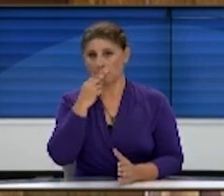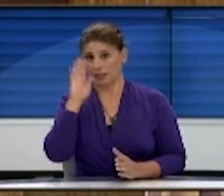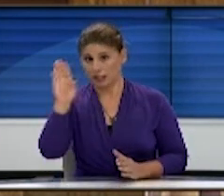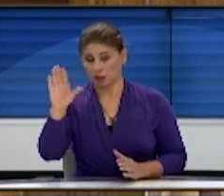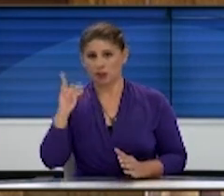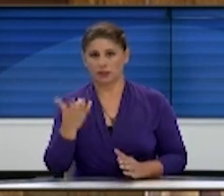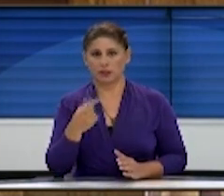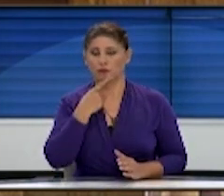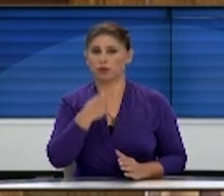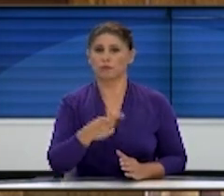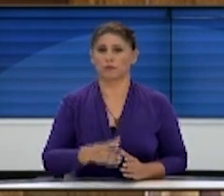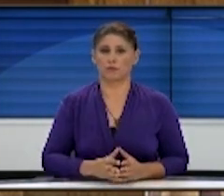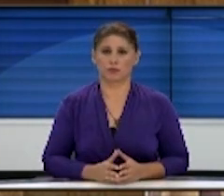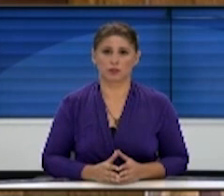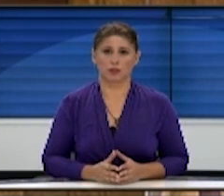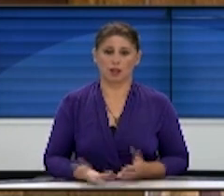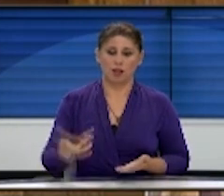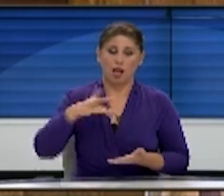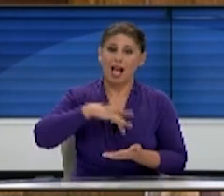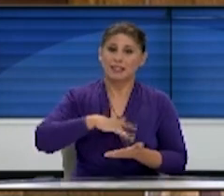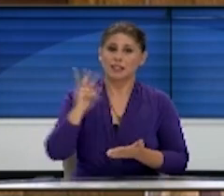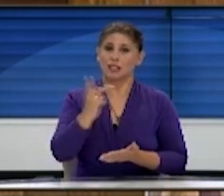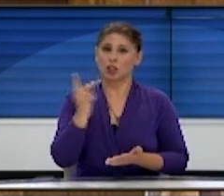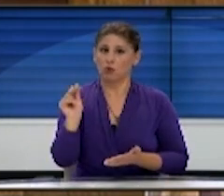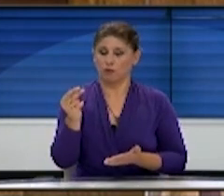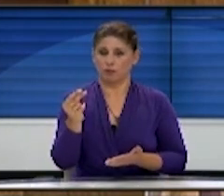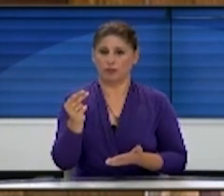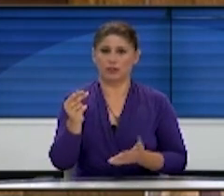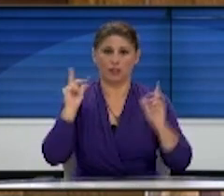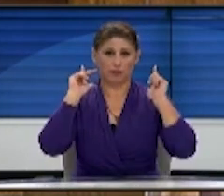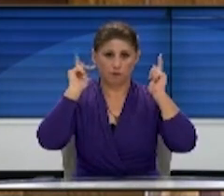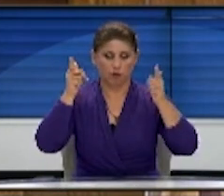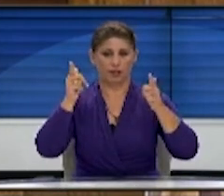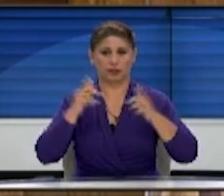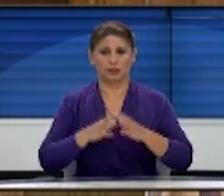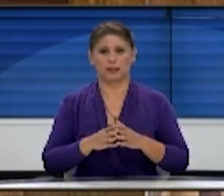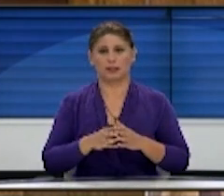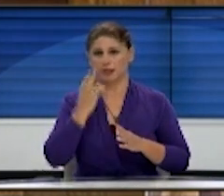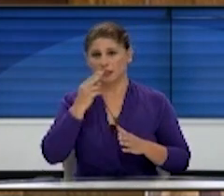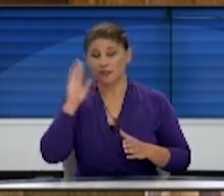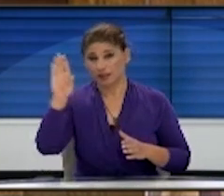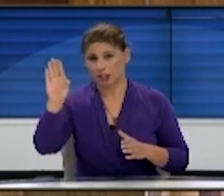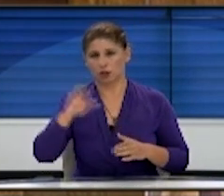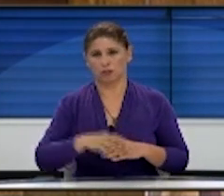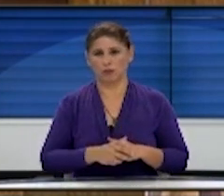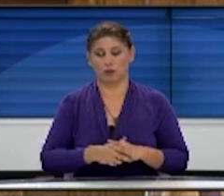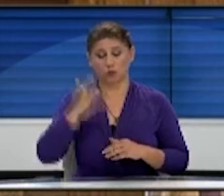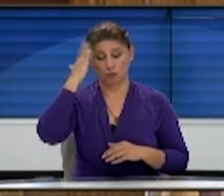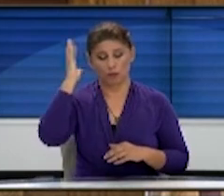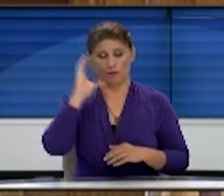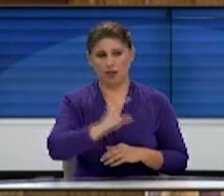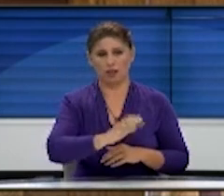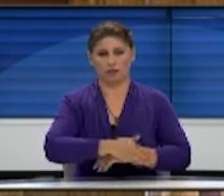δικτατορίας, είτε της λεγόμενης αστικής κοινοβουλευτικής δημοκρατίας, της δικτατορίας δηλαδή του